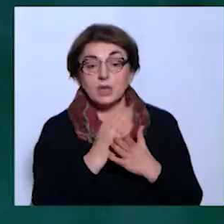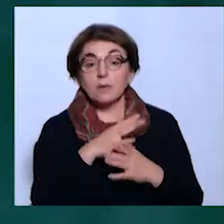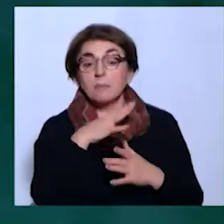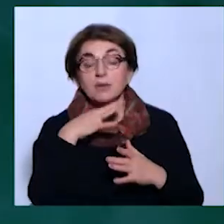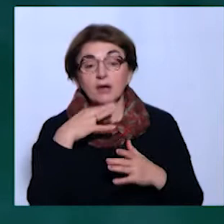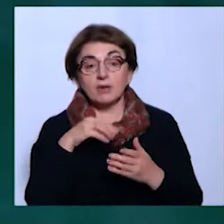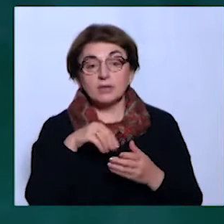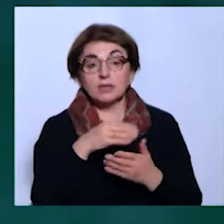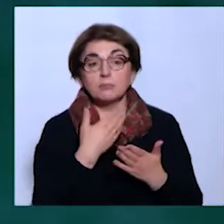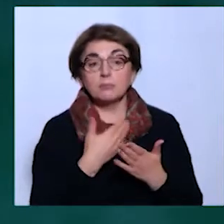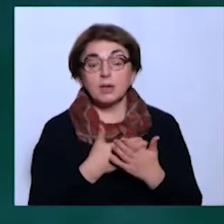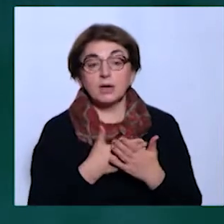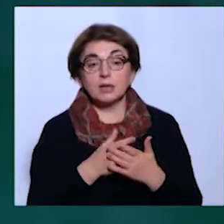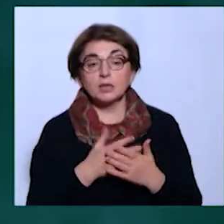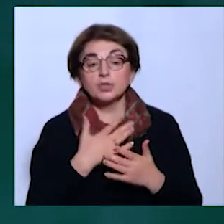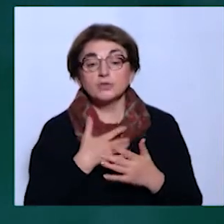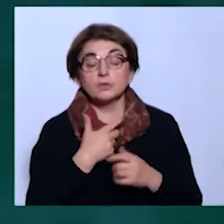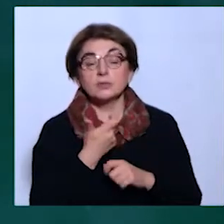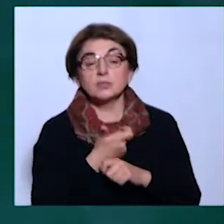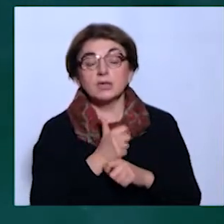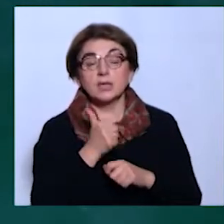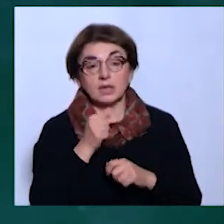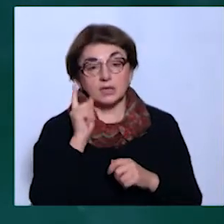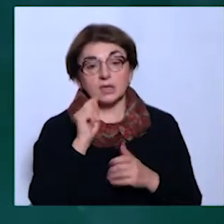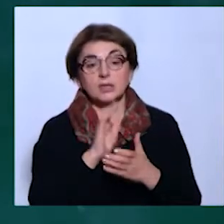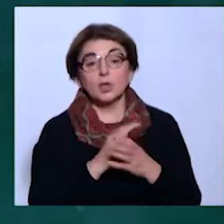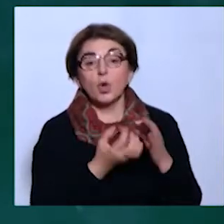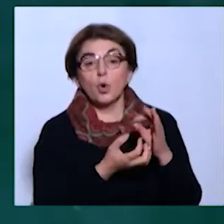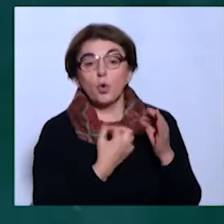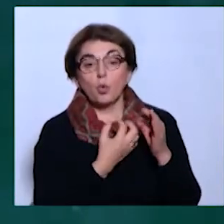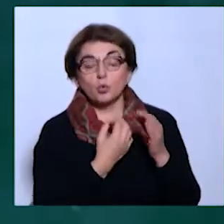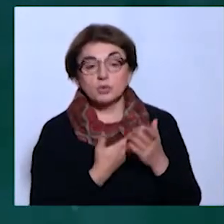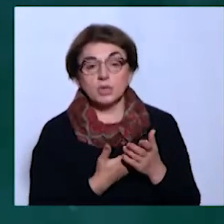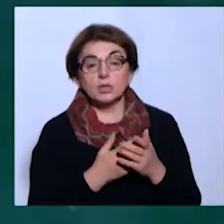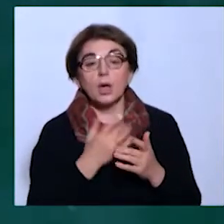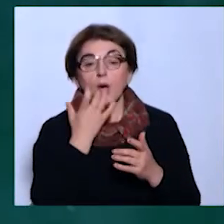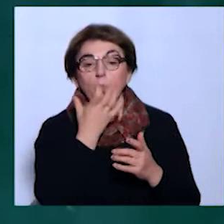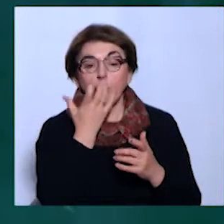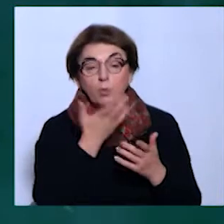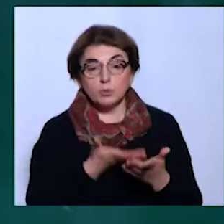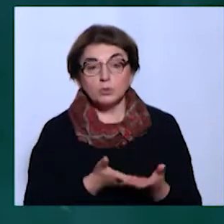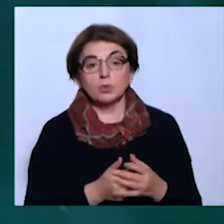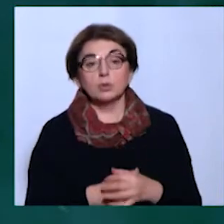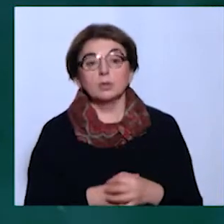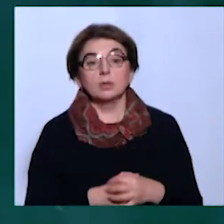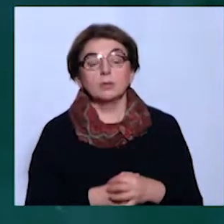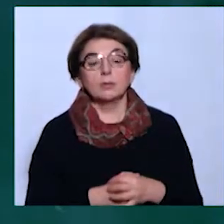მიეკუთვნება მაგალითად ჩვენთვის ძალიან კარგად ცნობილი ყურძენი, პომიდორიც კენკრა ნაყოფია.